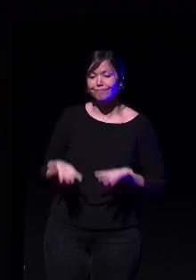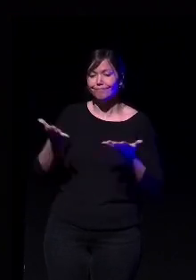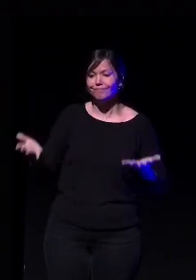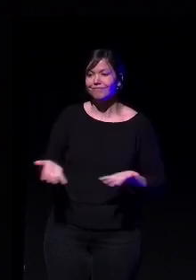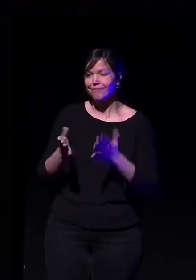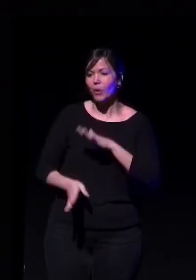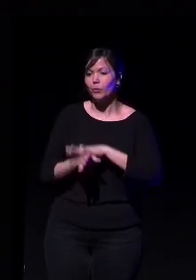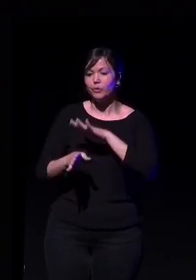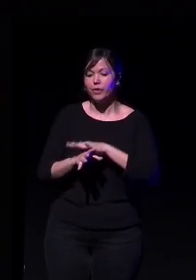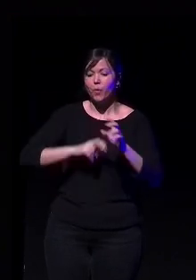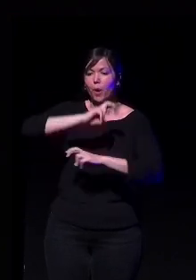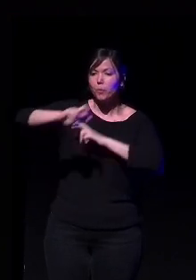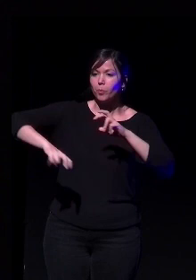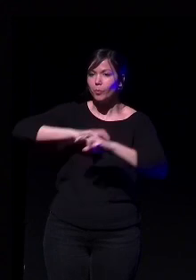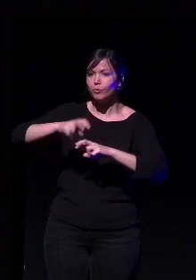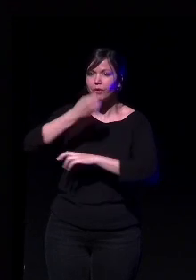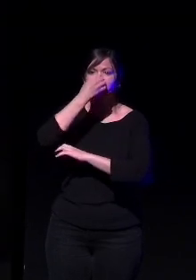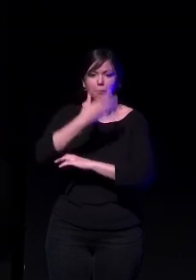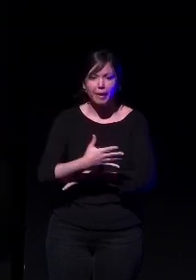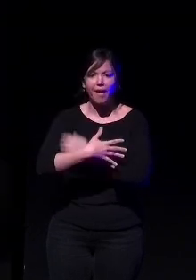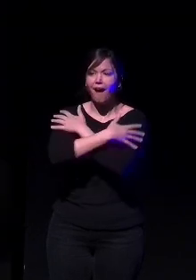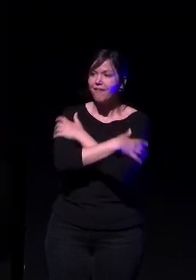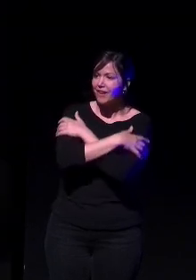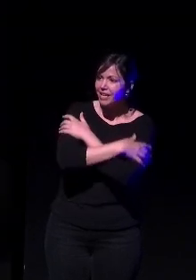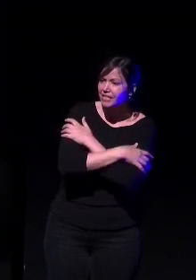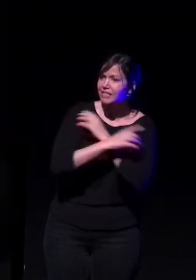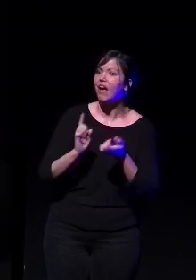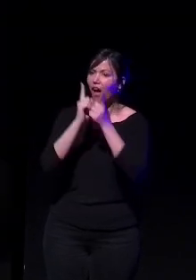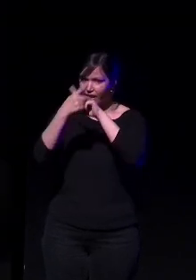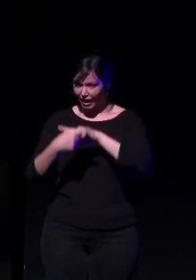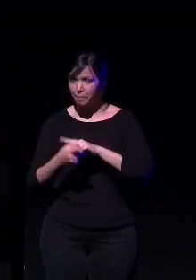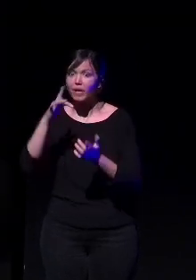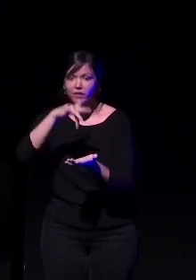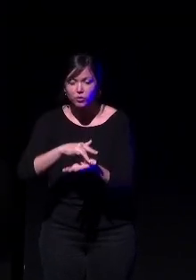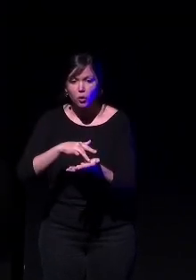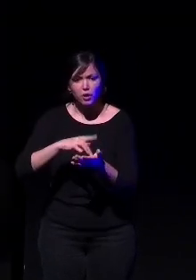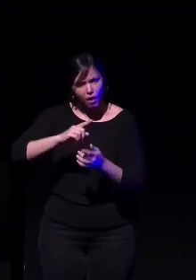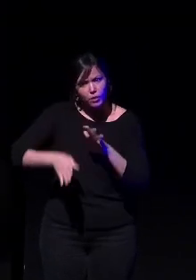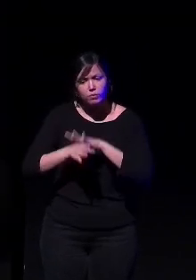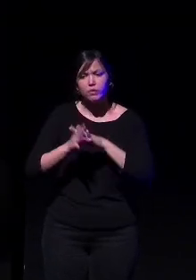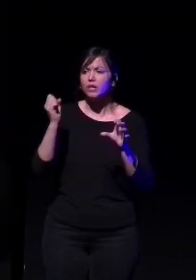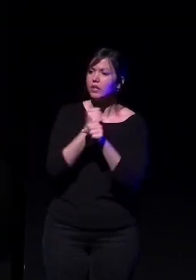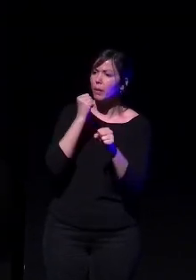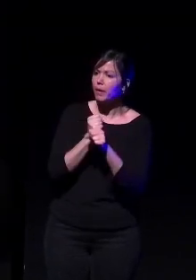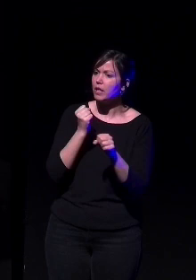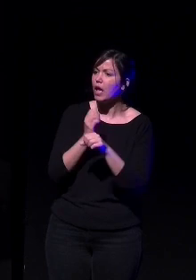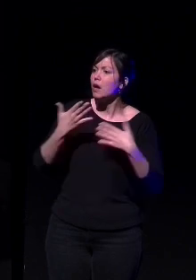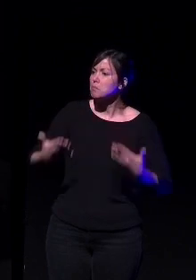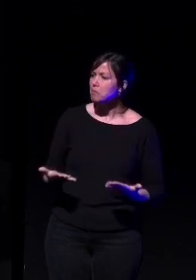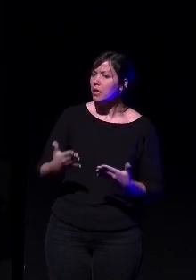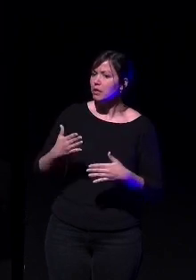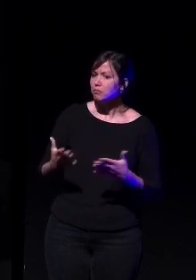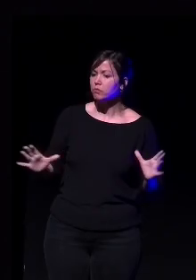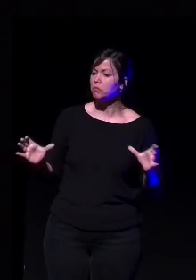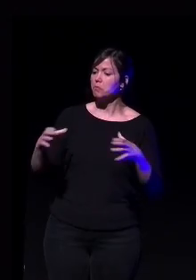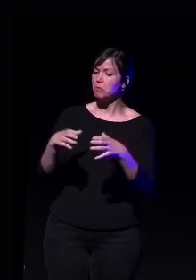buscant sí o sí l'excel·lència, a abraçar el canvi que ens ve i a treballar per poder-hi fer front de manera